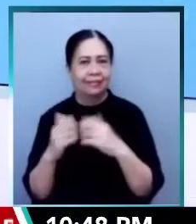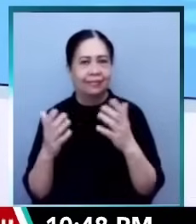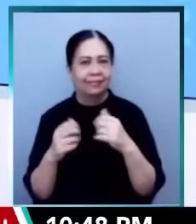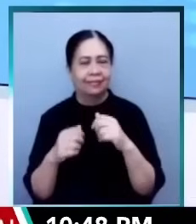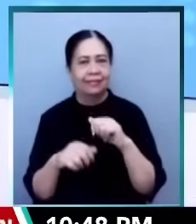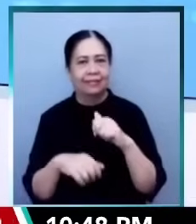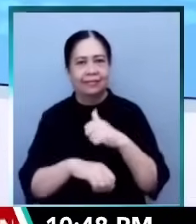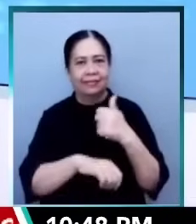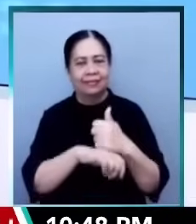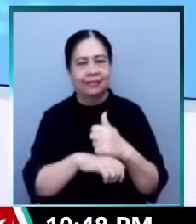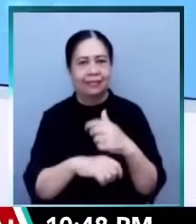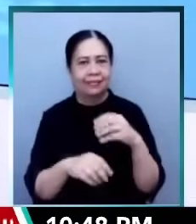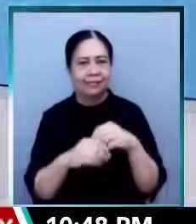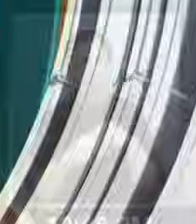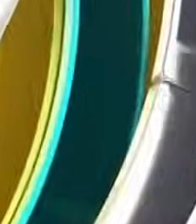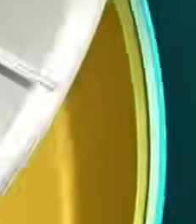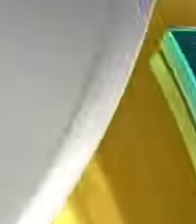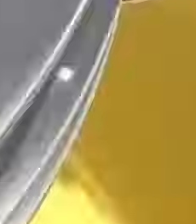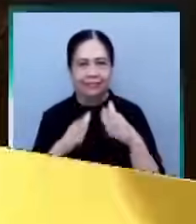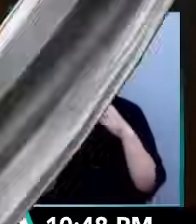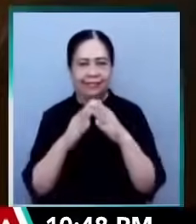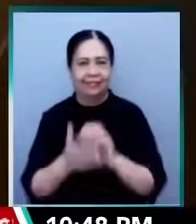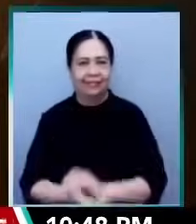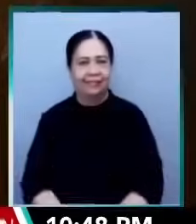May report si Oscar Oida.